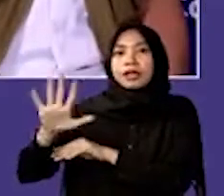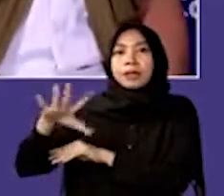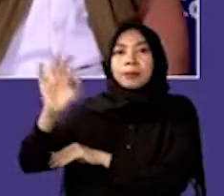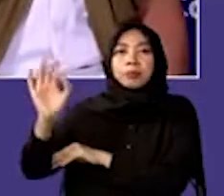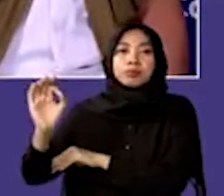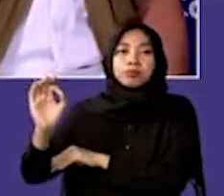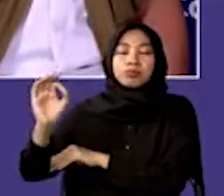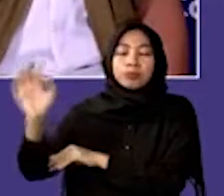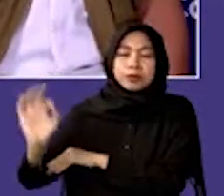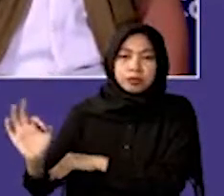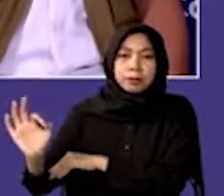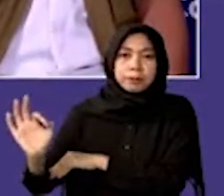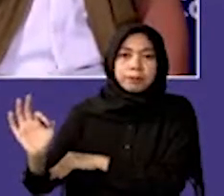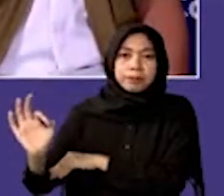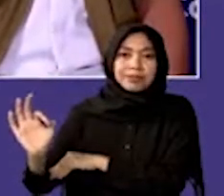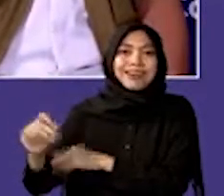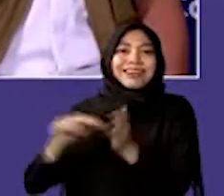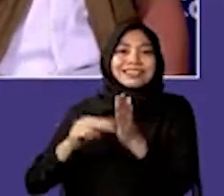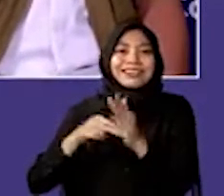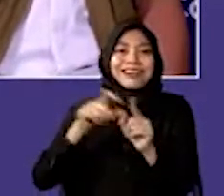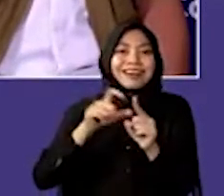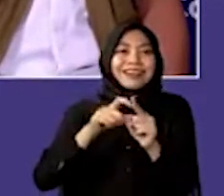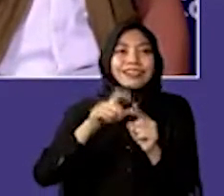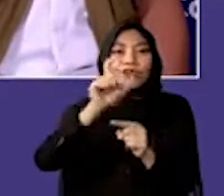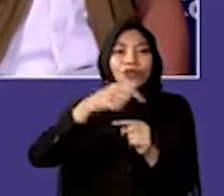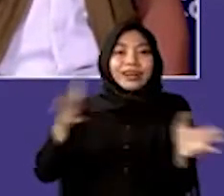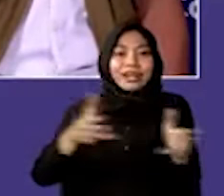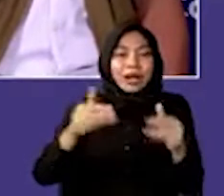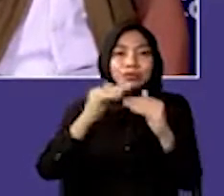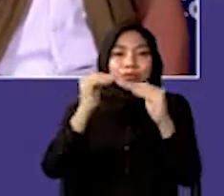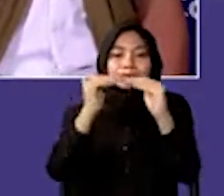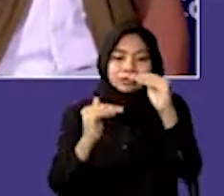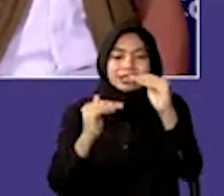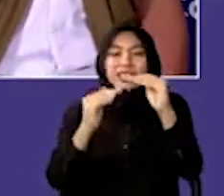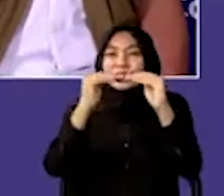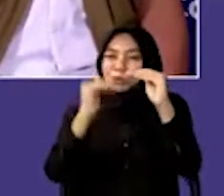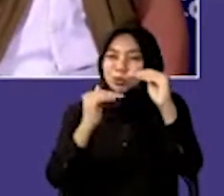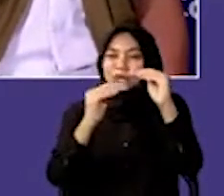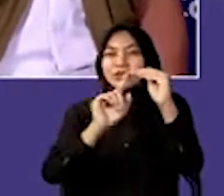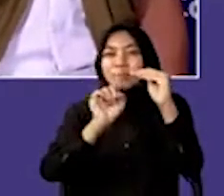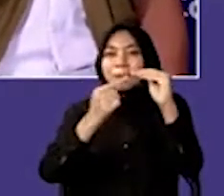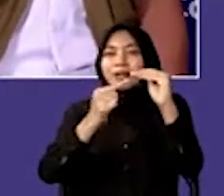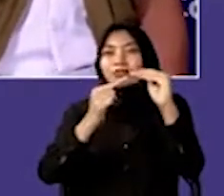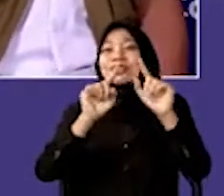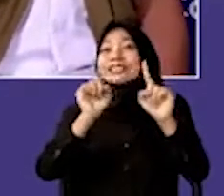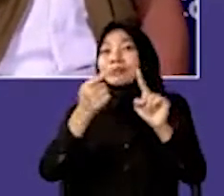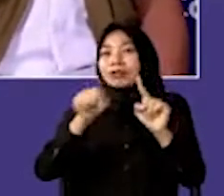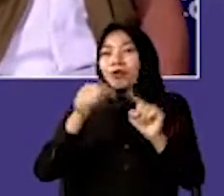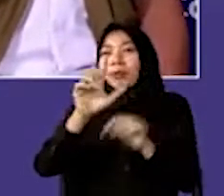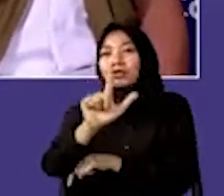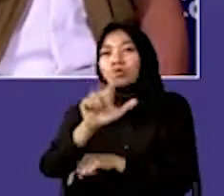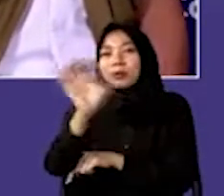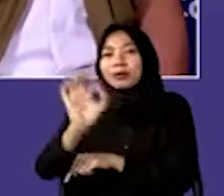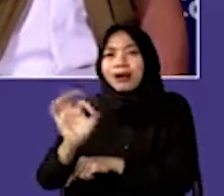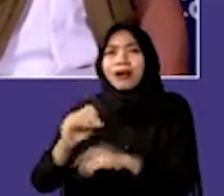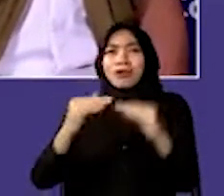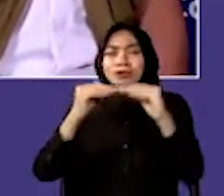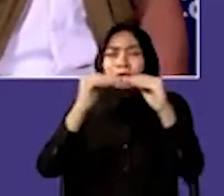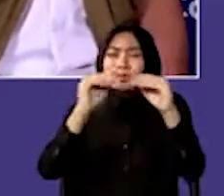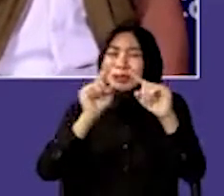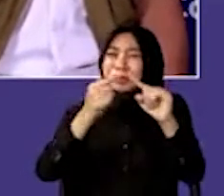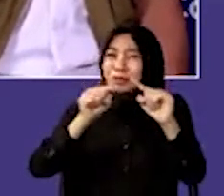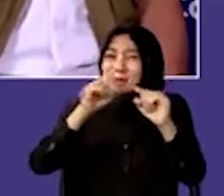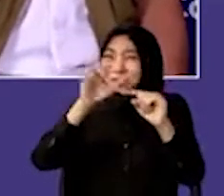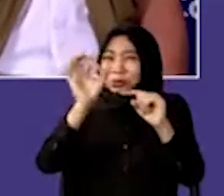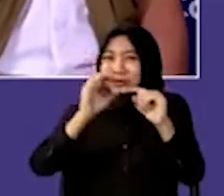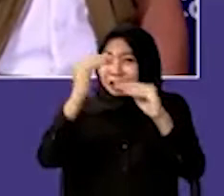70,52% ada pengurangan sebesar 11,77% ini sebuah angka yang sangat besar dan kita